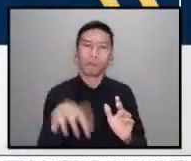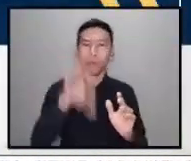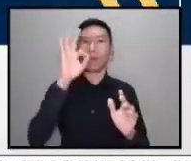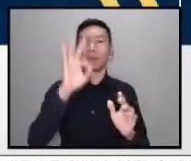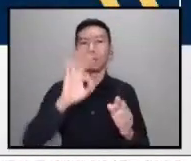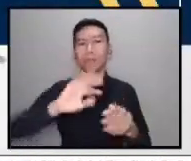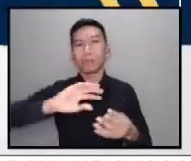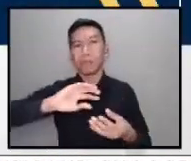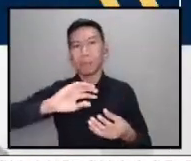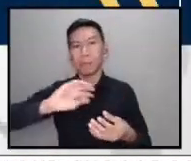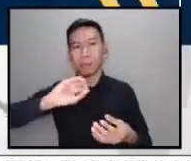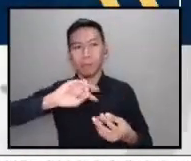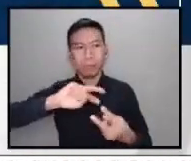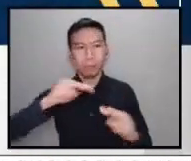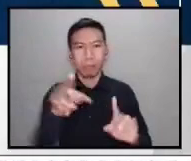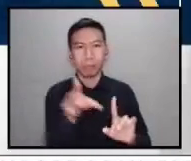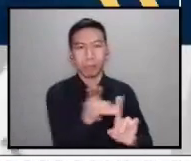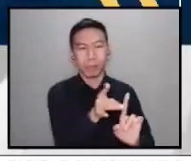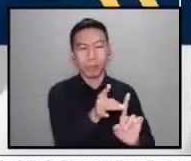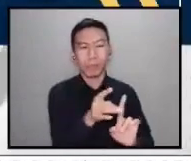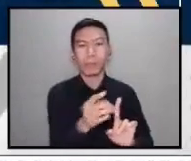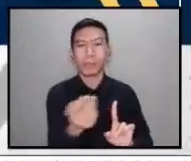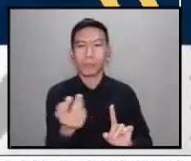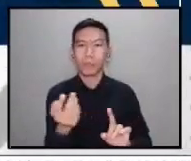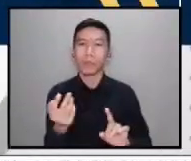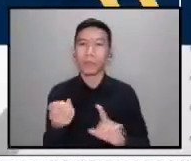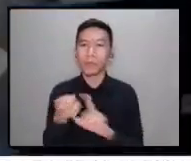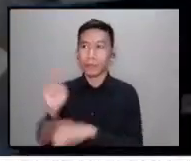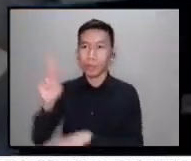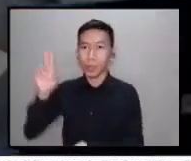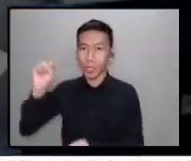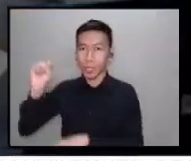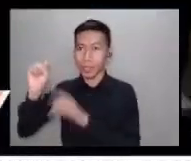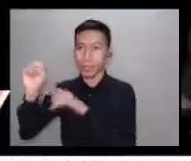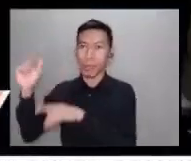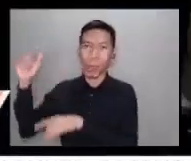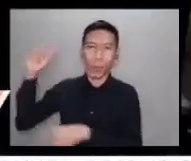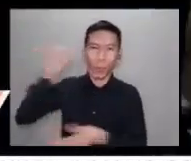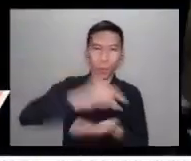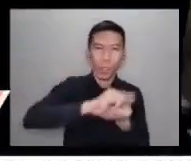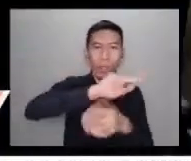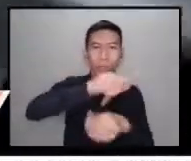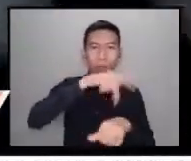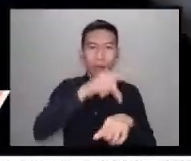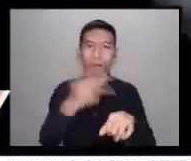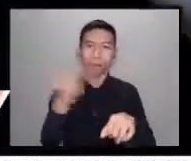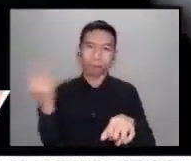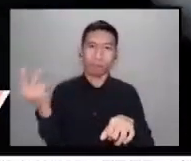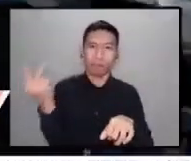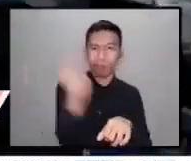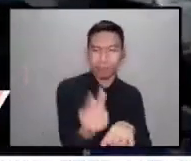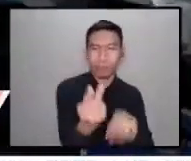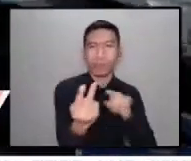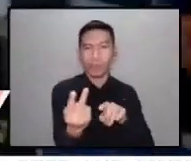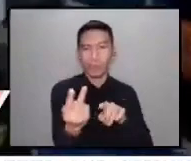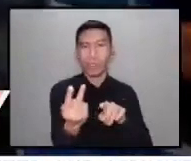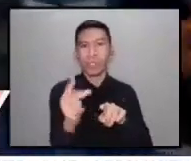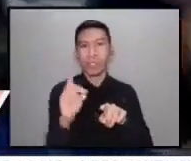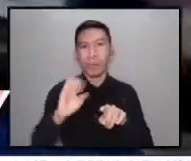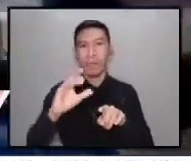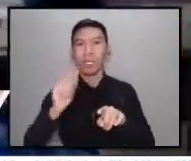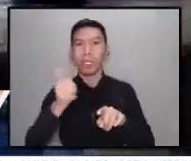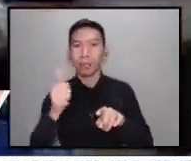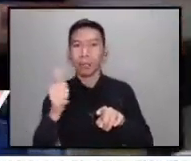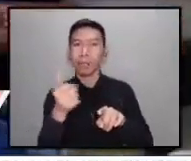na umuwi sa Pilipinas mula sa US noong December 10 ang mag-asawang Pinoy. Pareho silang nagpositibo sa COVID-19